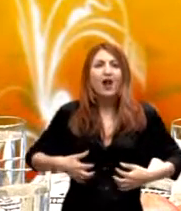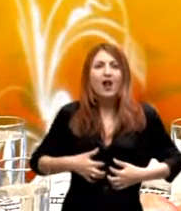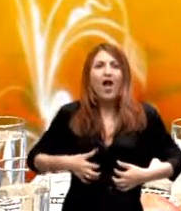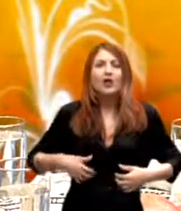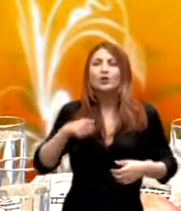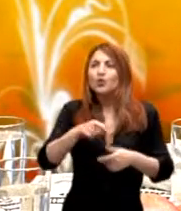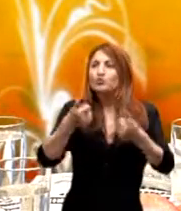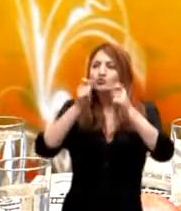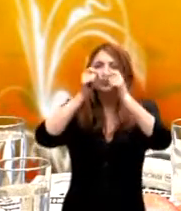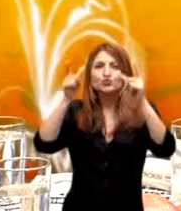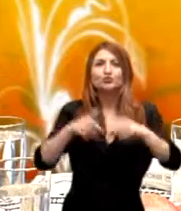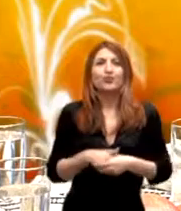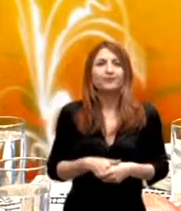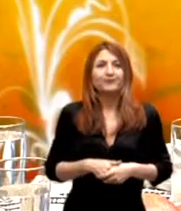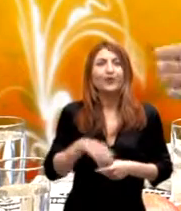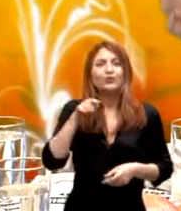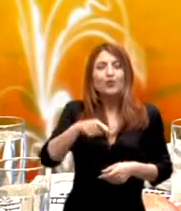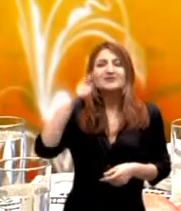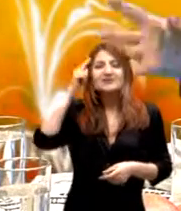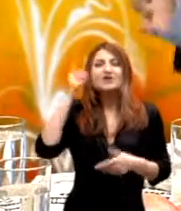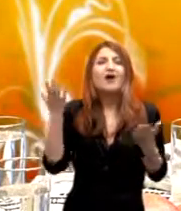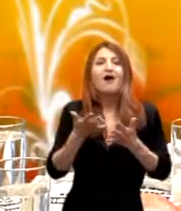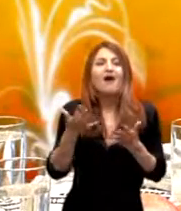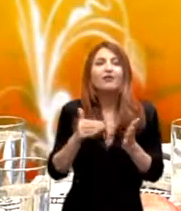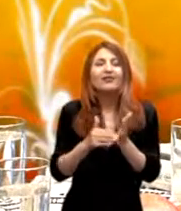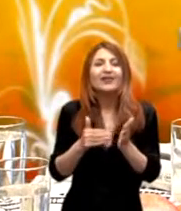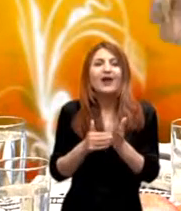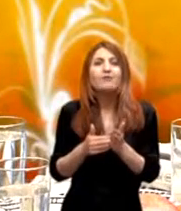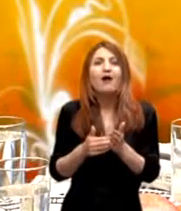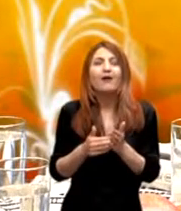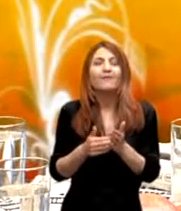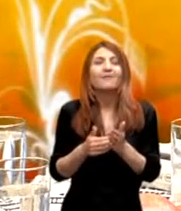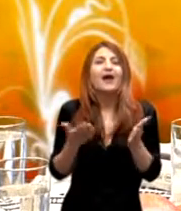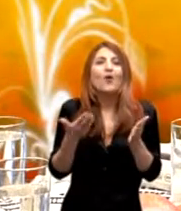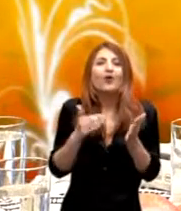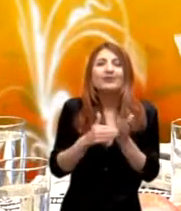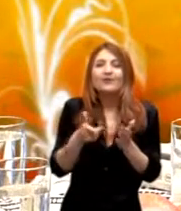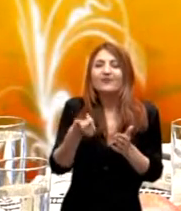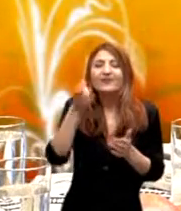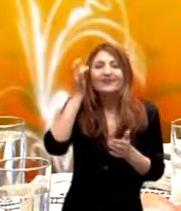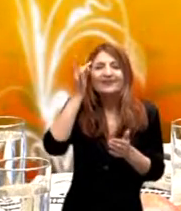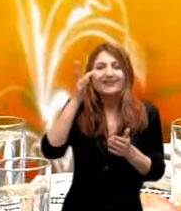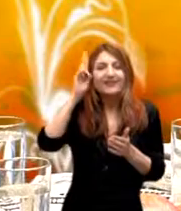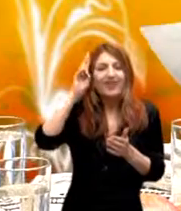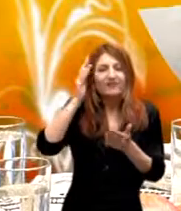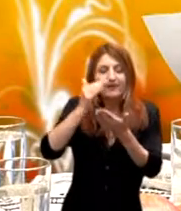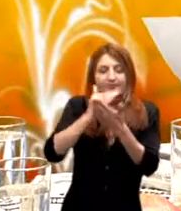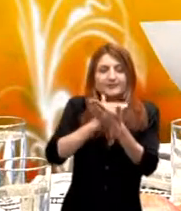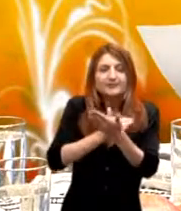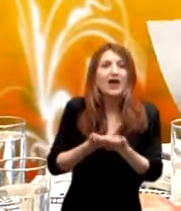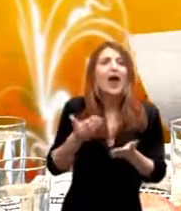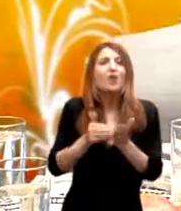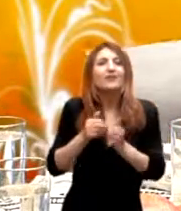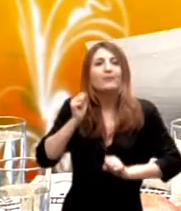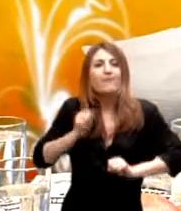E, znači, znati kad, kako, zapravo uvesti taj dnevnik svog ponašanja, kao